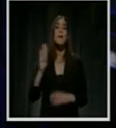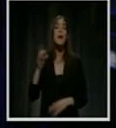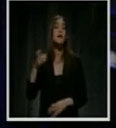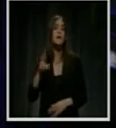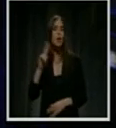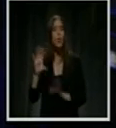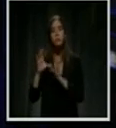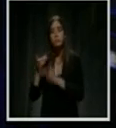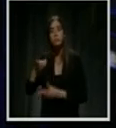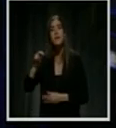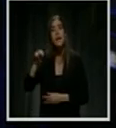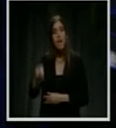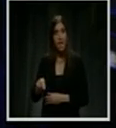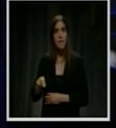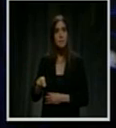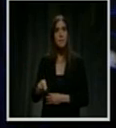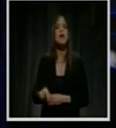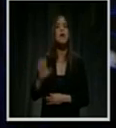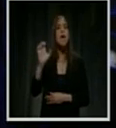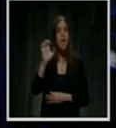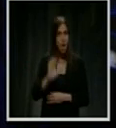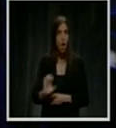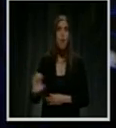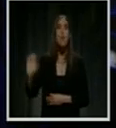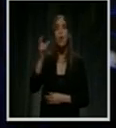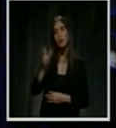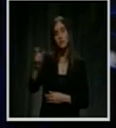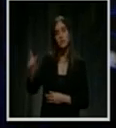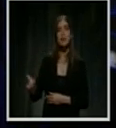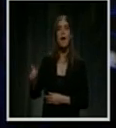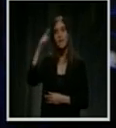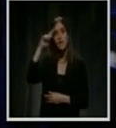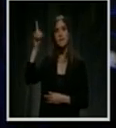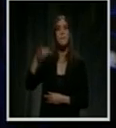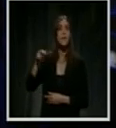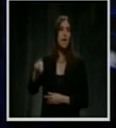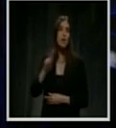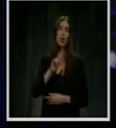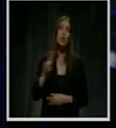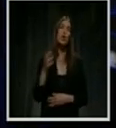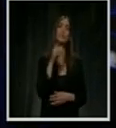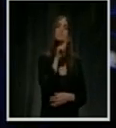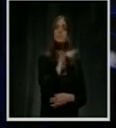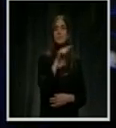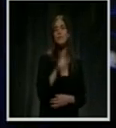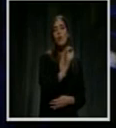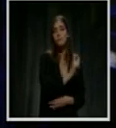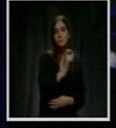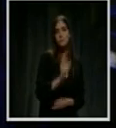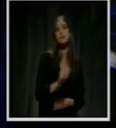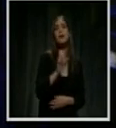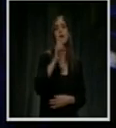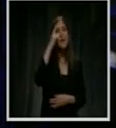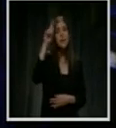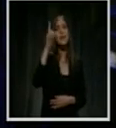Nazzjonalista, l-Europarlamentari kandidati fisem il-Partit Nazzjonalista u dawk f'isem il-Partit Laburista